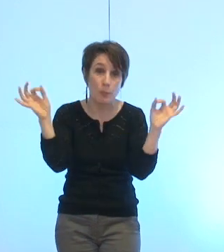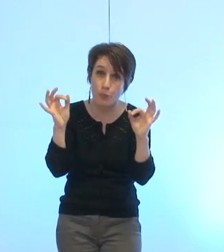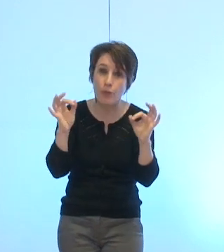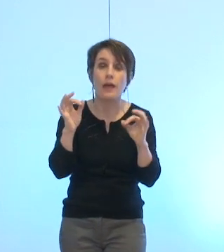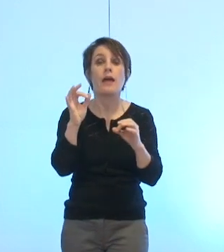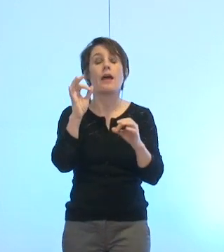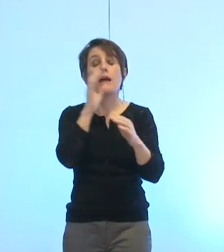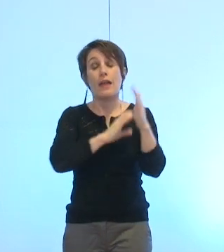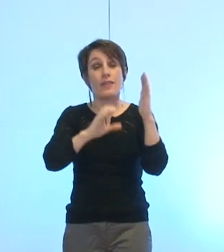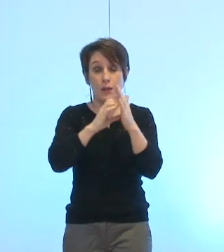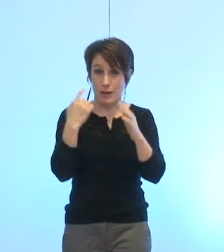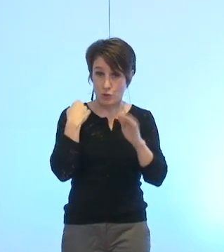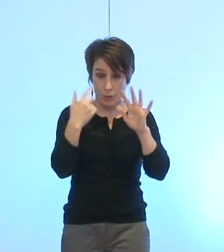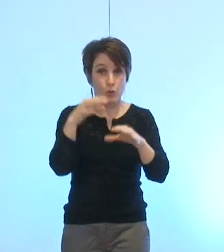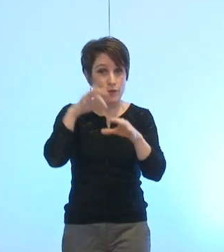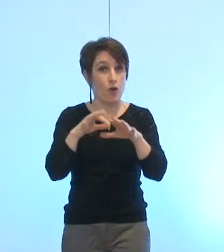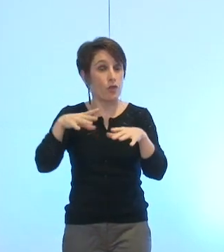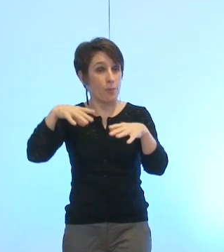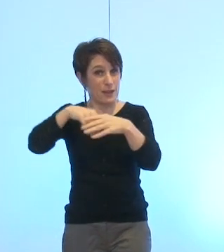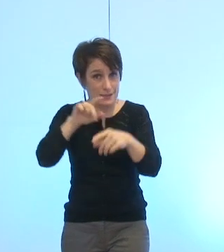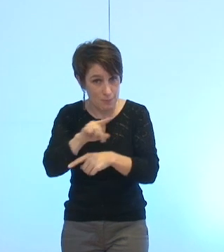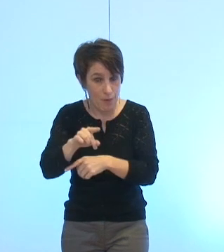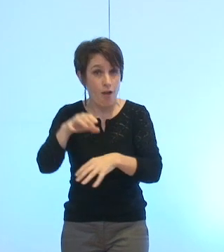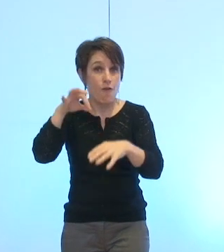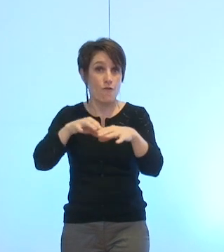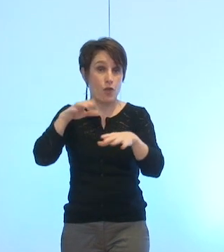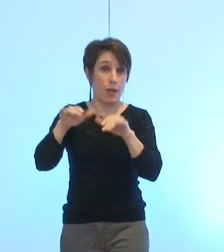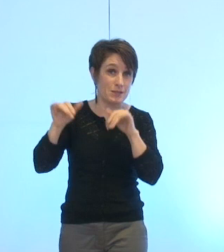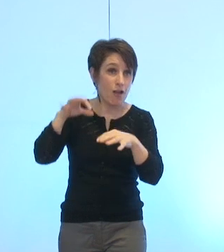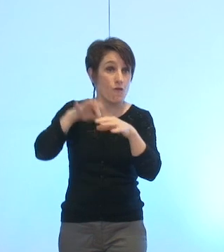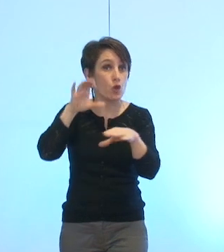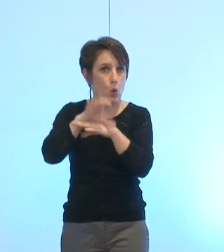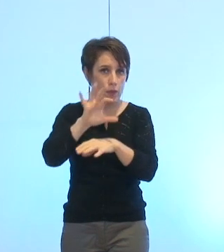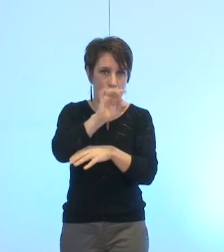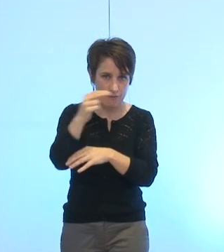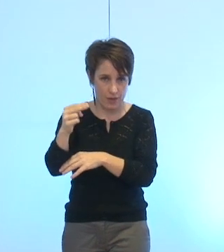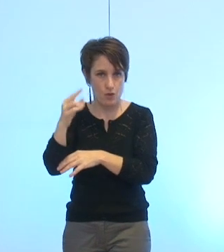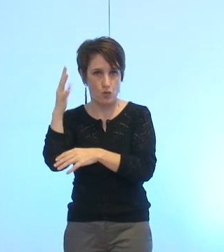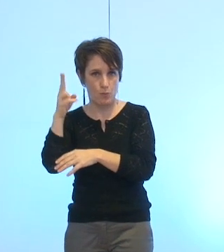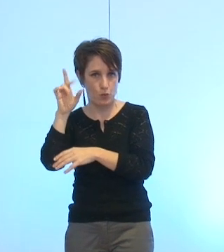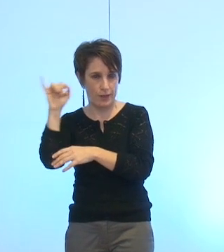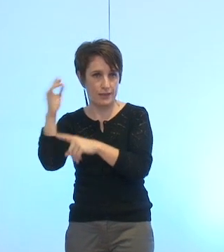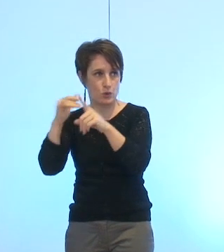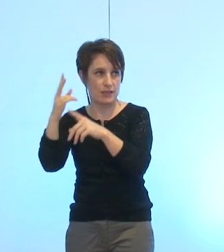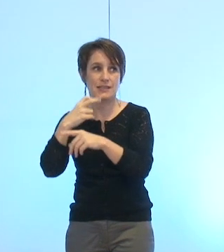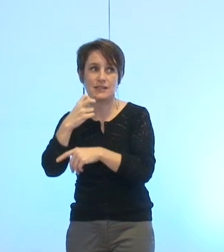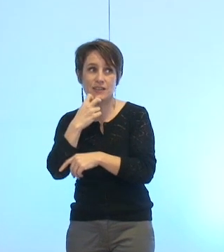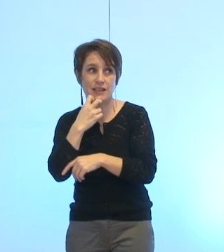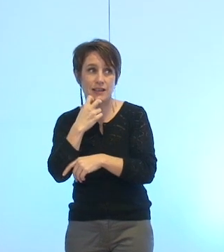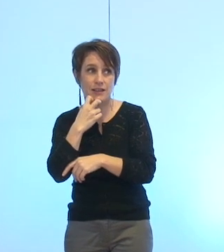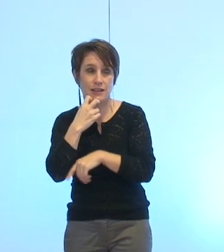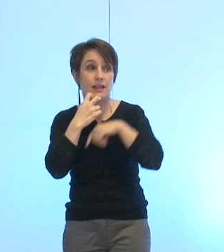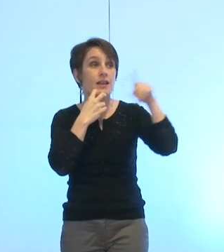prend pas part au vote qui s'abstient qui vote contre Front national umpudi société civile